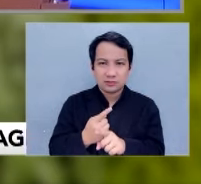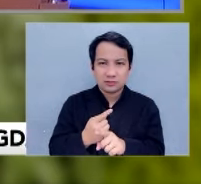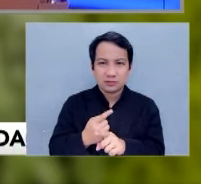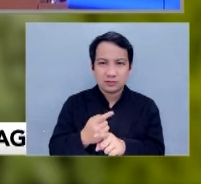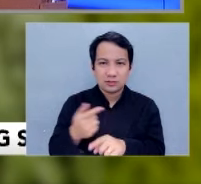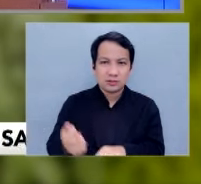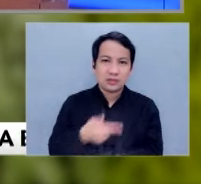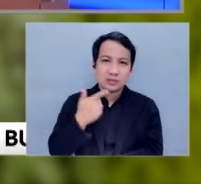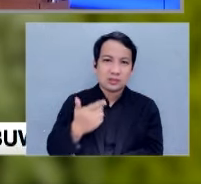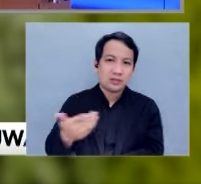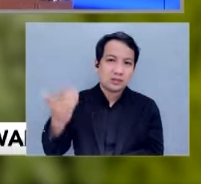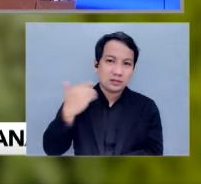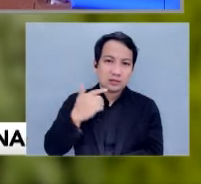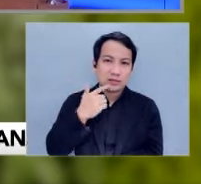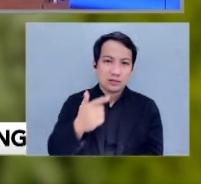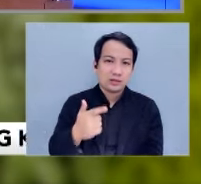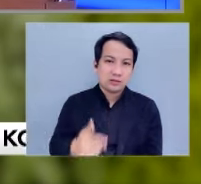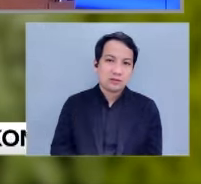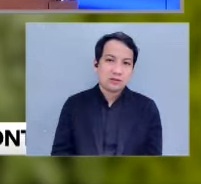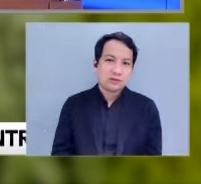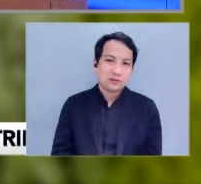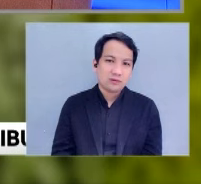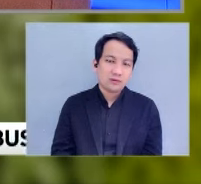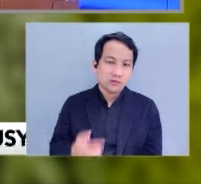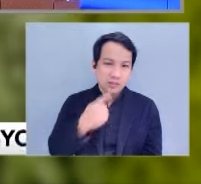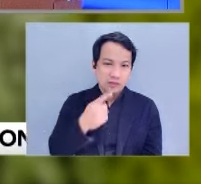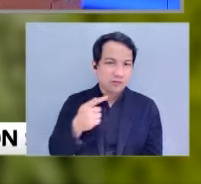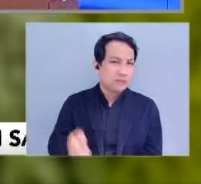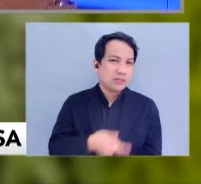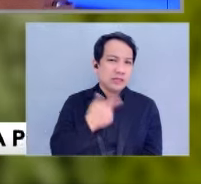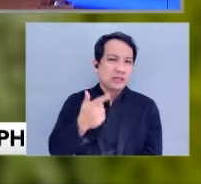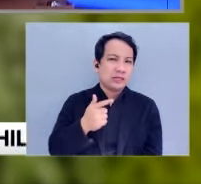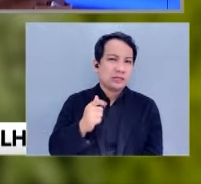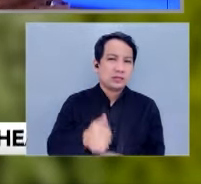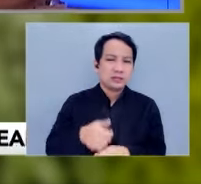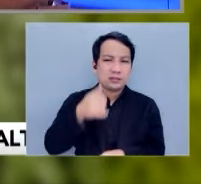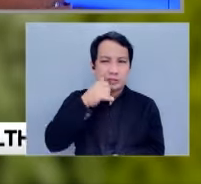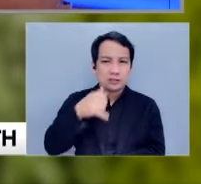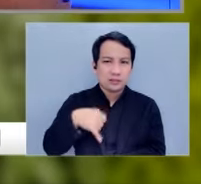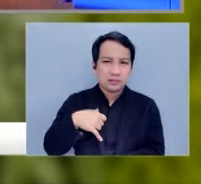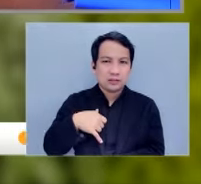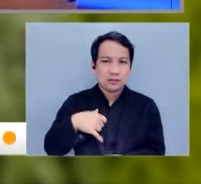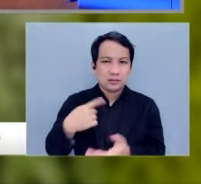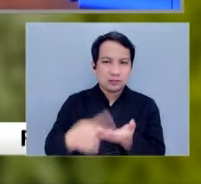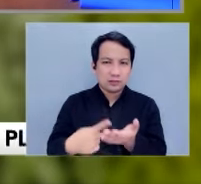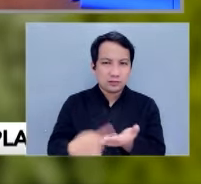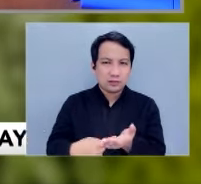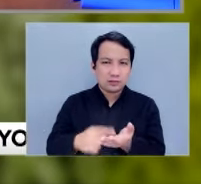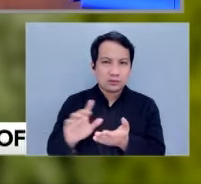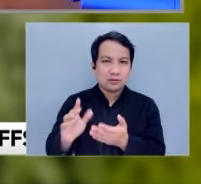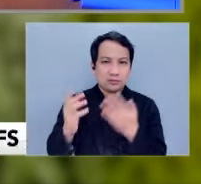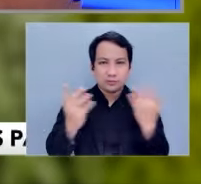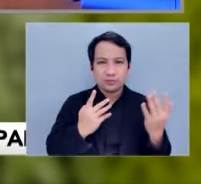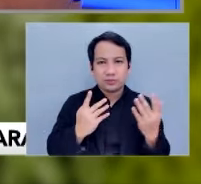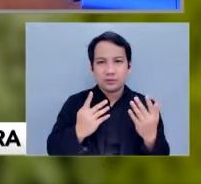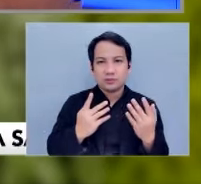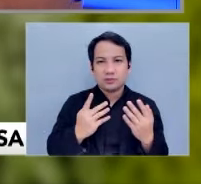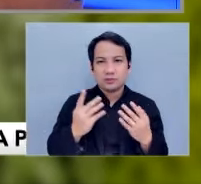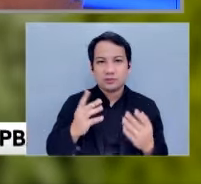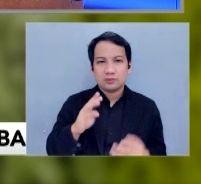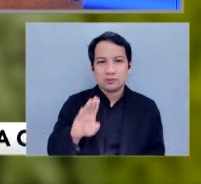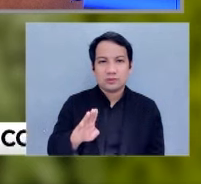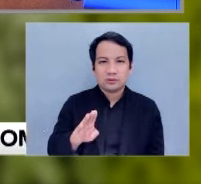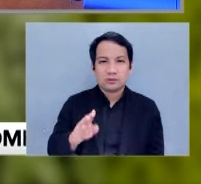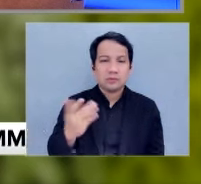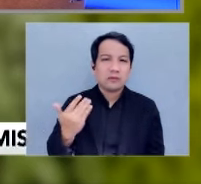na ata, di ba? Basta matagal na. Kasi yesterday, yan ang usapan. diba? Sa birthday ni B. Oo. So, parang ngayon na ulit nabuhay yung